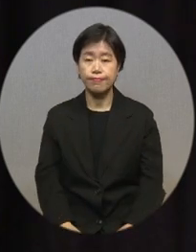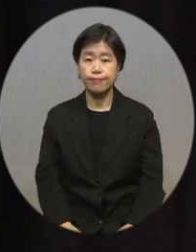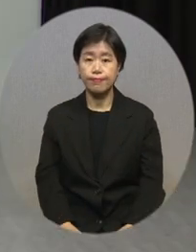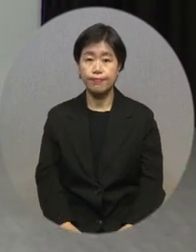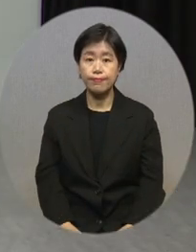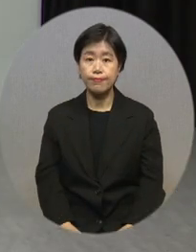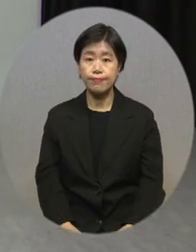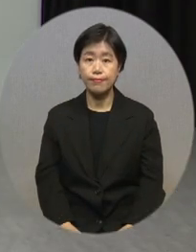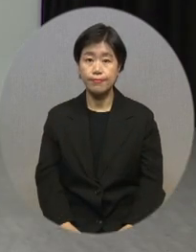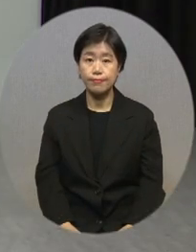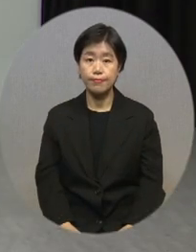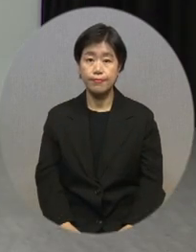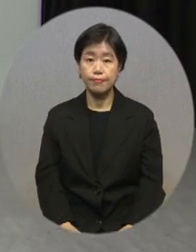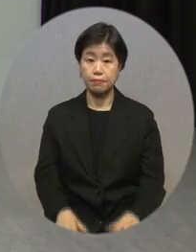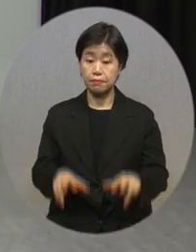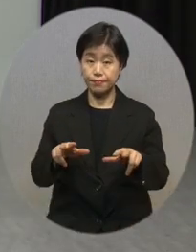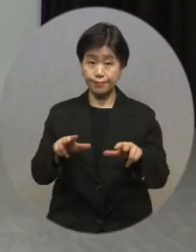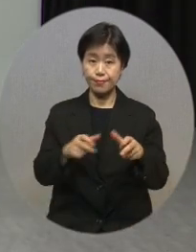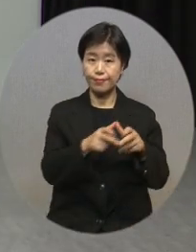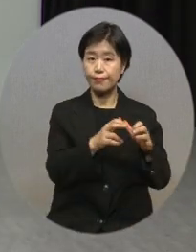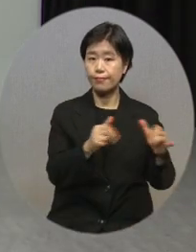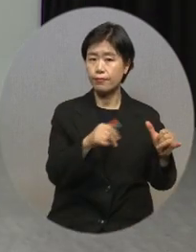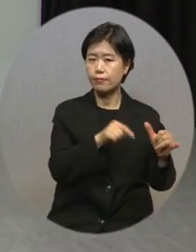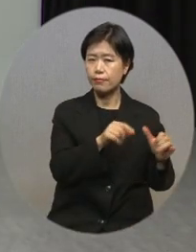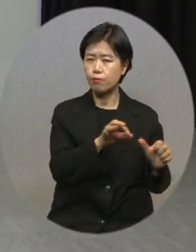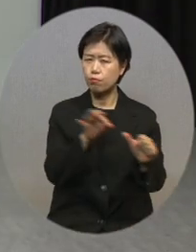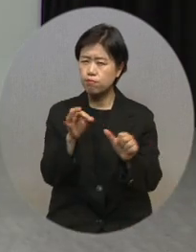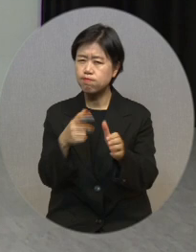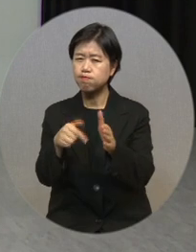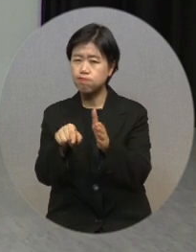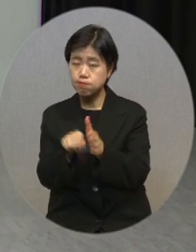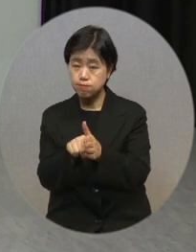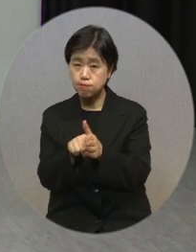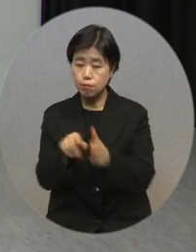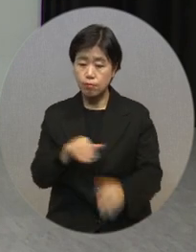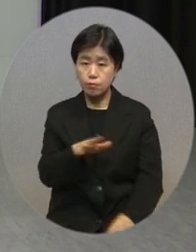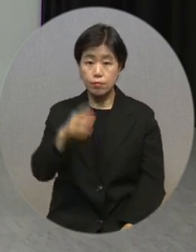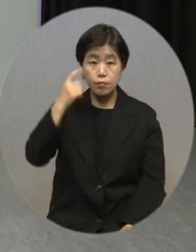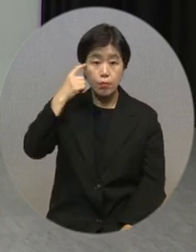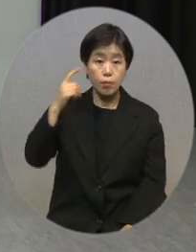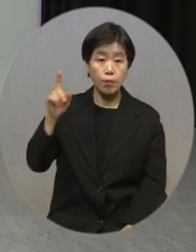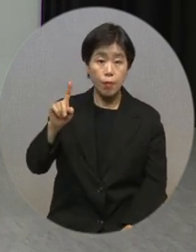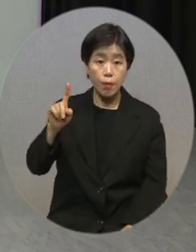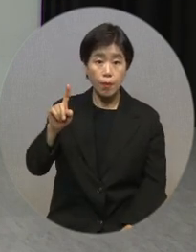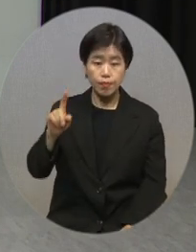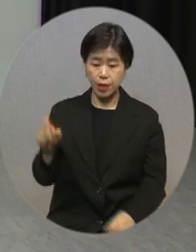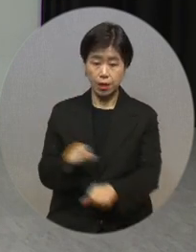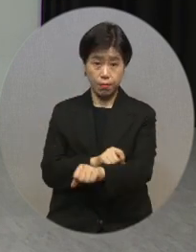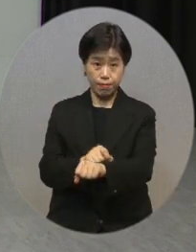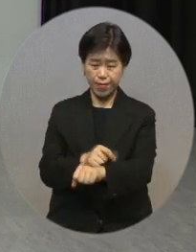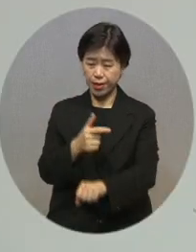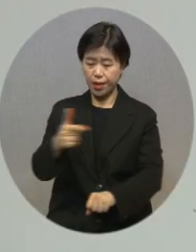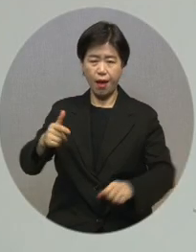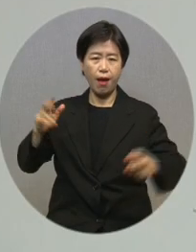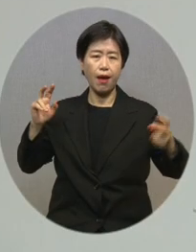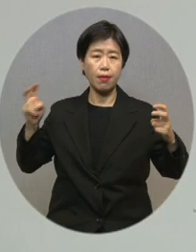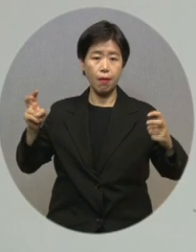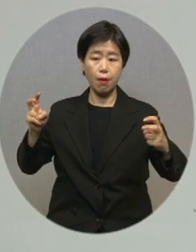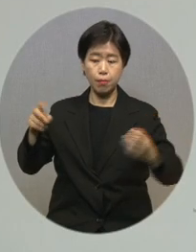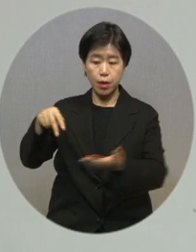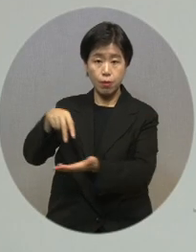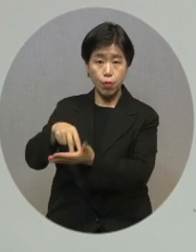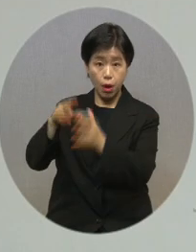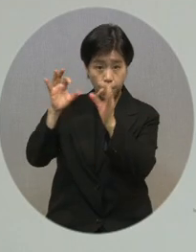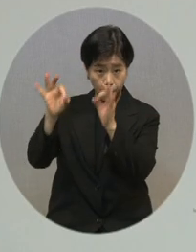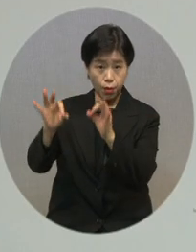생각하십니까? 지금 그 장애인 그 고용을 위해서는 저희들이 그 생각하는 건 특히 이제 대기업을 기준으로 놓고 보면은